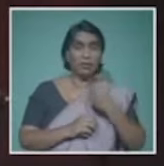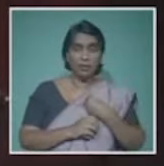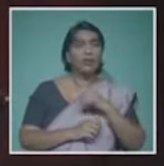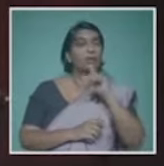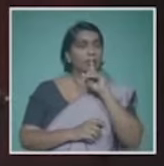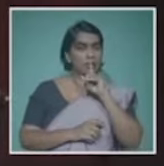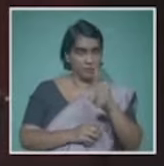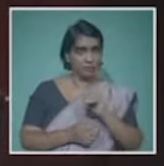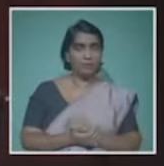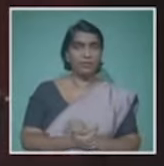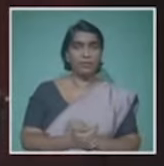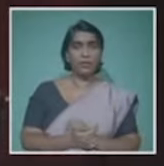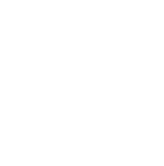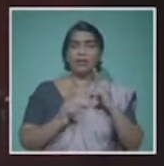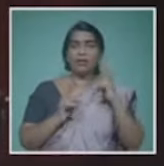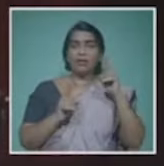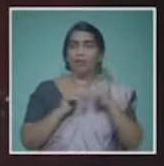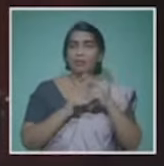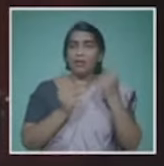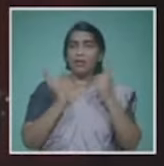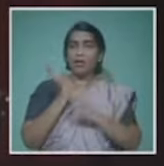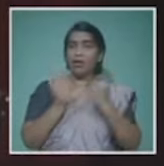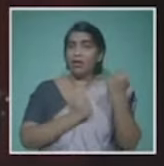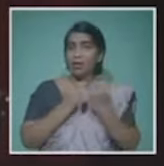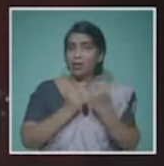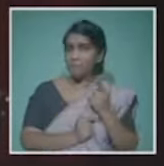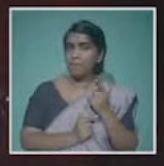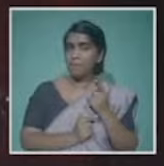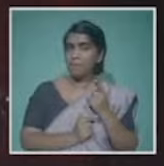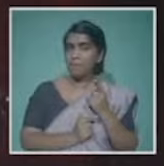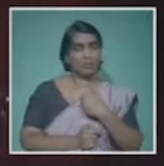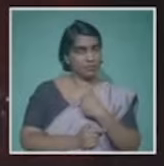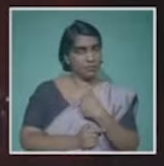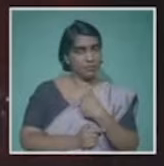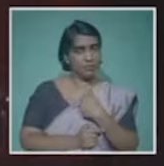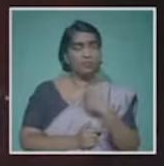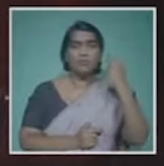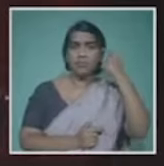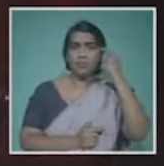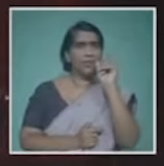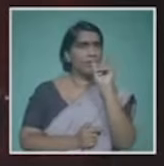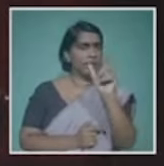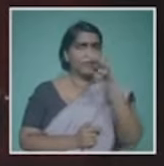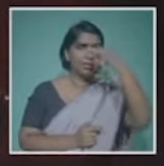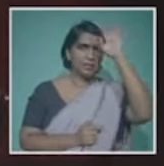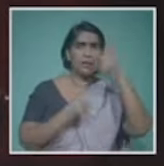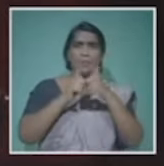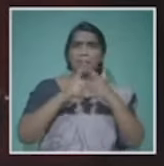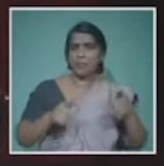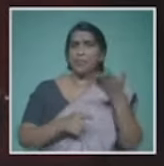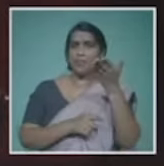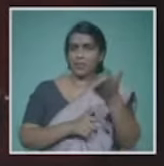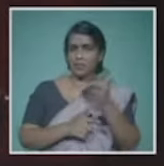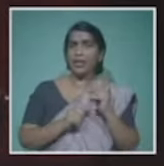ඔබතුමාට කියනවා ගලි බෞසරය කියන වචනයෙන් පටන් ගත්තේ මම හිතනවා ඒ වචනේ සිංහල භාෂාවේ මෙතන අපේ